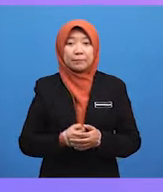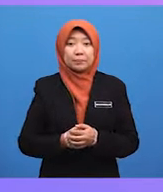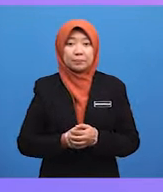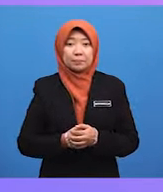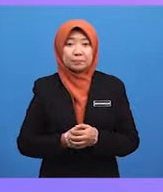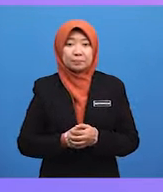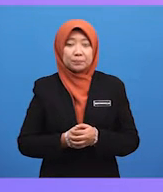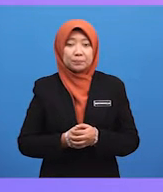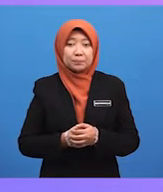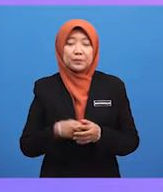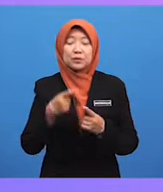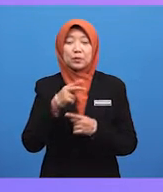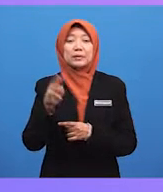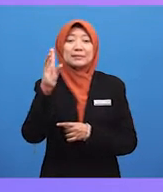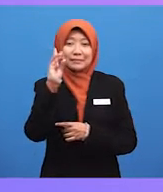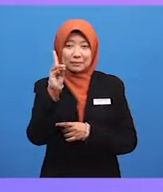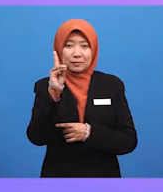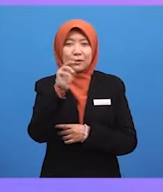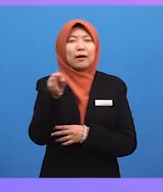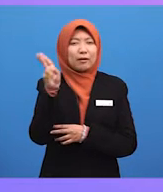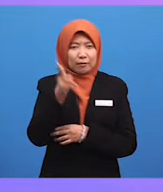Bagus. Jawapannya D. haram.